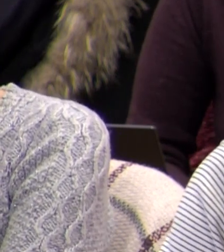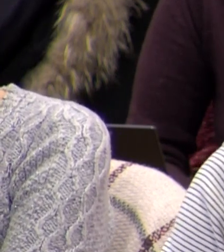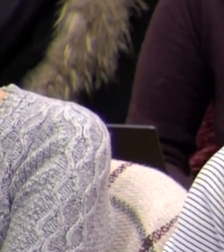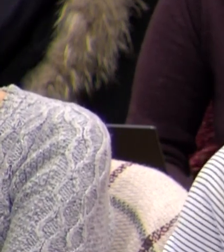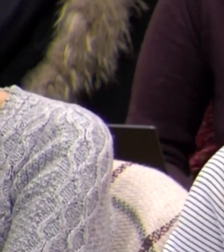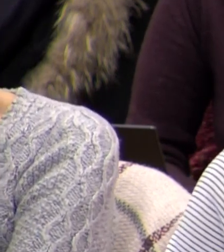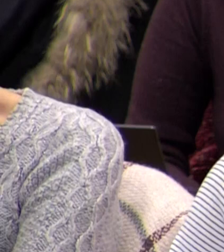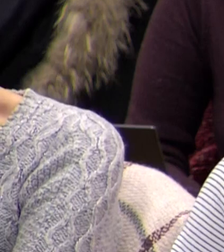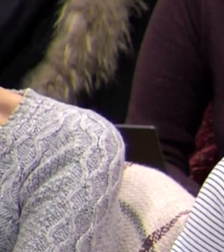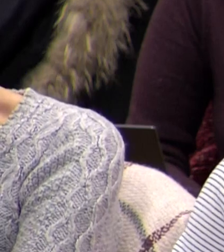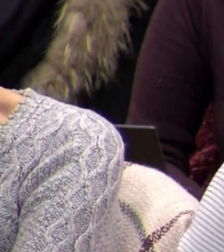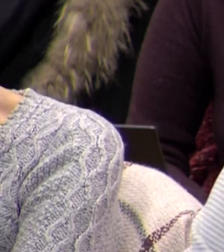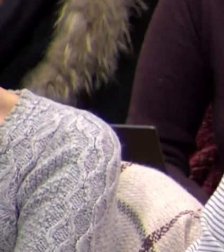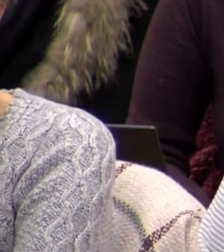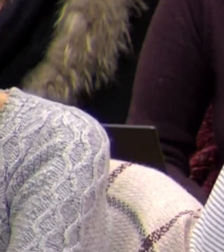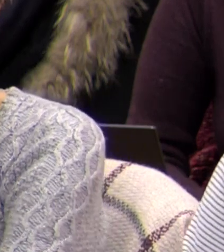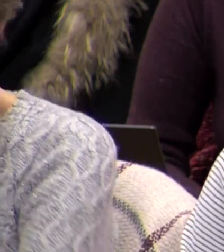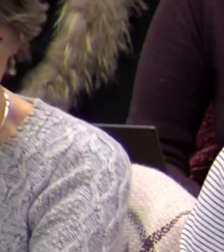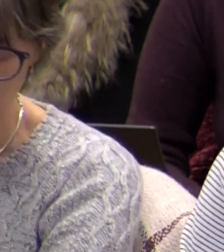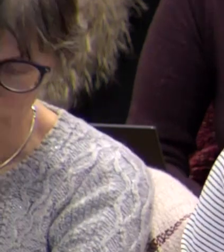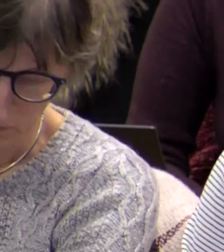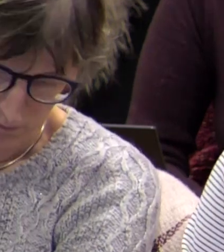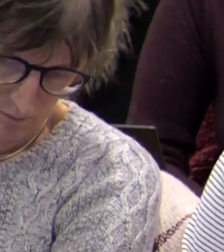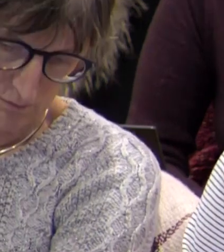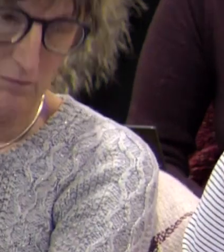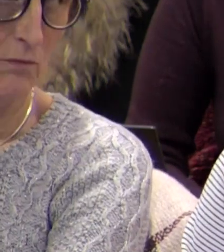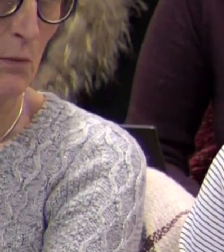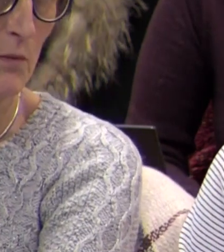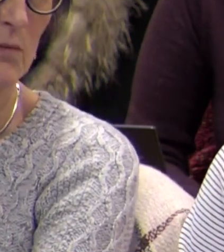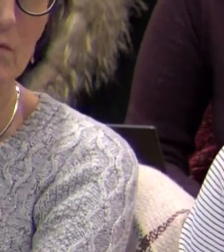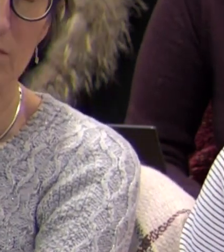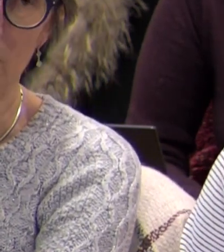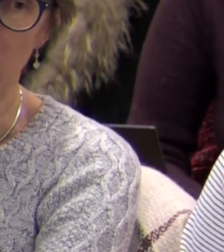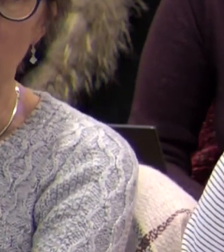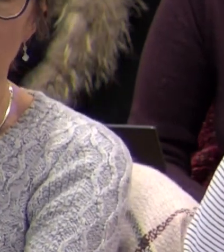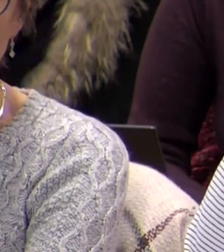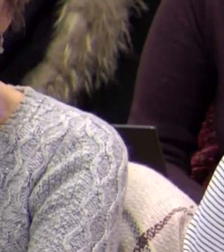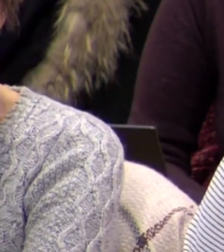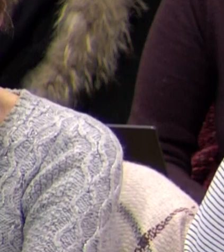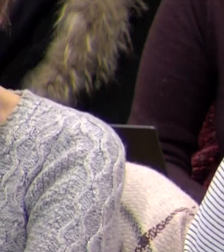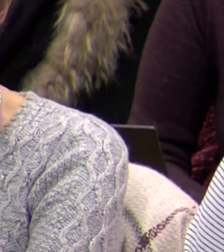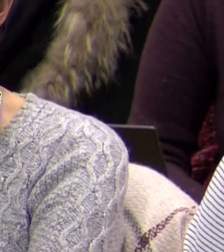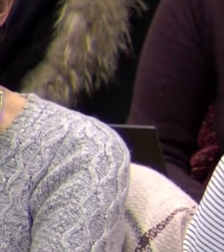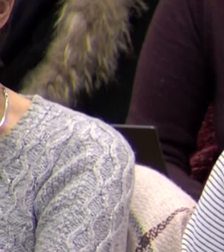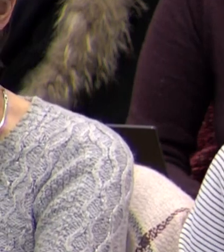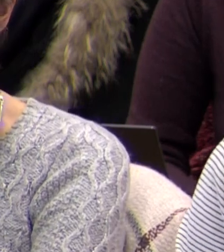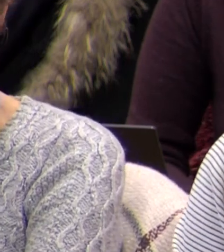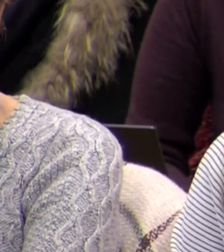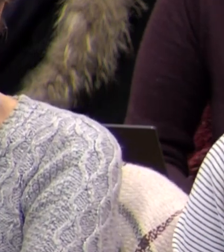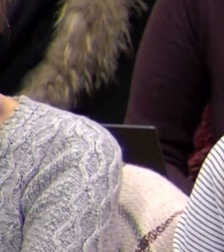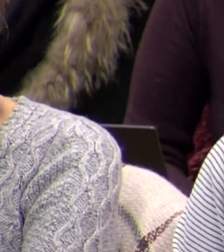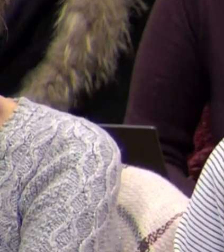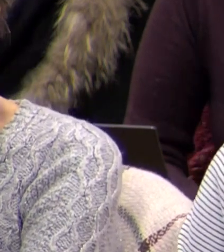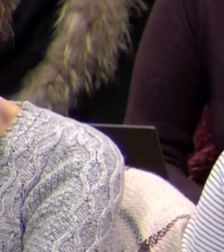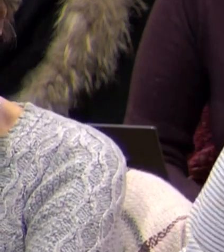existe déjà et personne ne s'en plaint donc voilà donc c'est absolument incompréhensible et c'est une gabegie financière qui